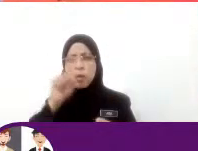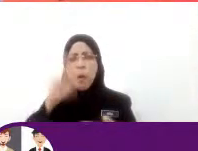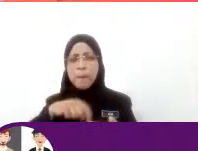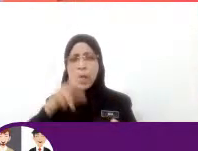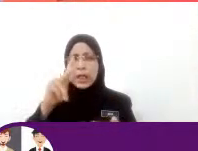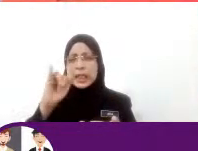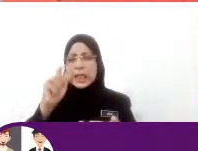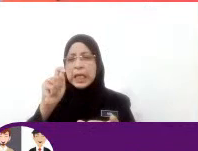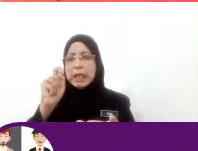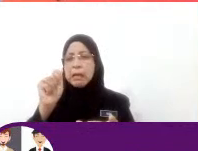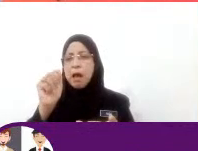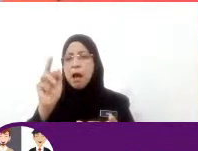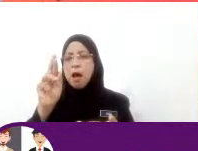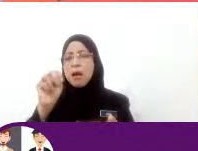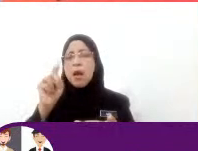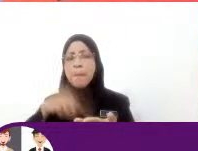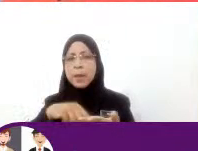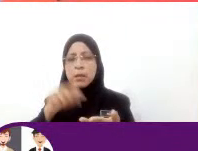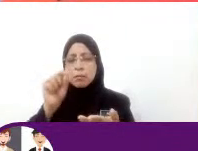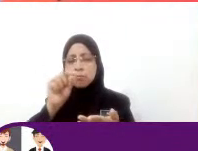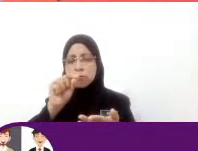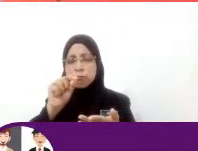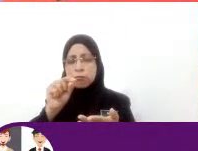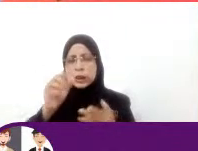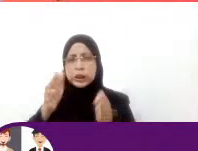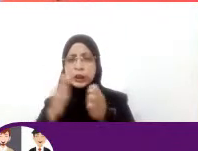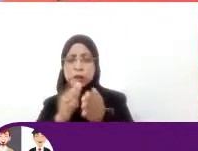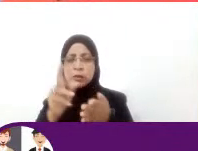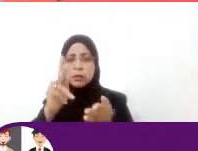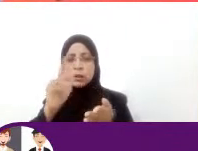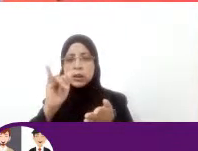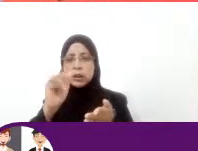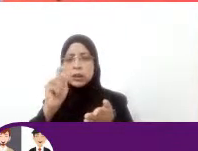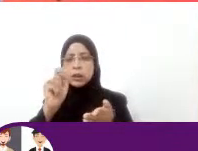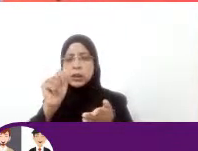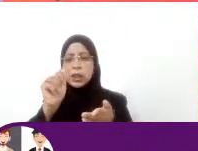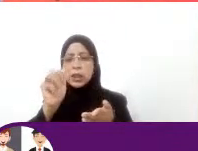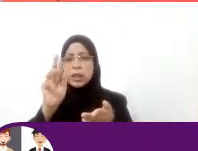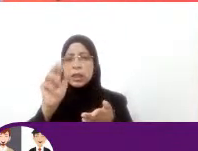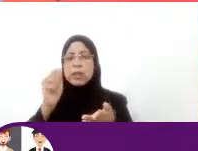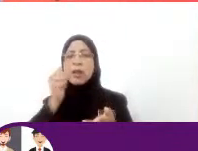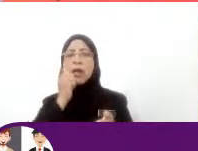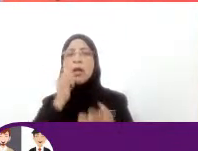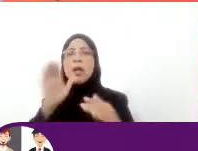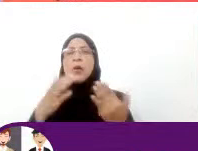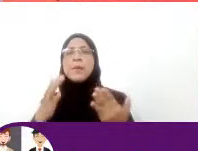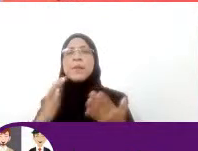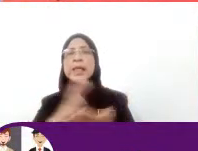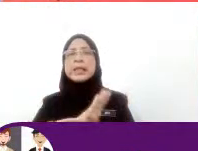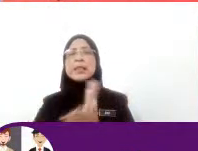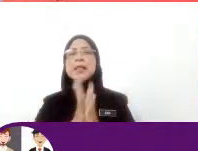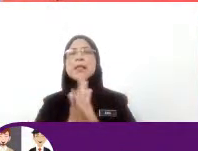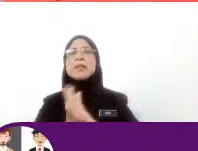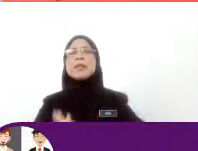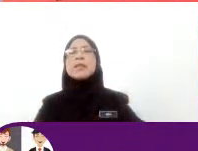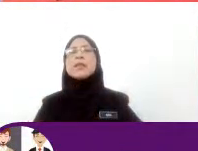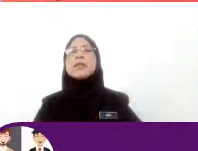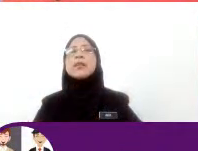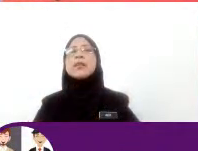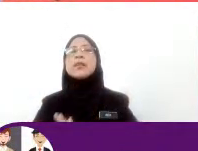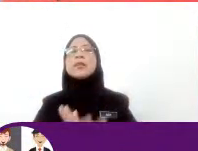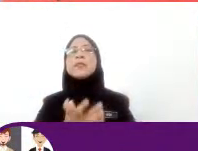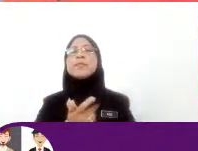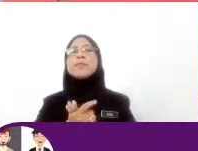sangat hanya dengan gambar raja kecil dan tak mereka tak faham sangat kitaran tu. Jadi untuk dari